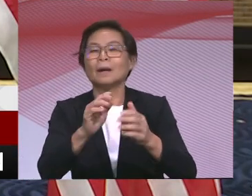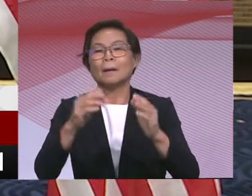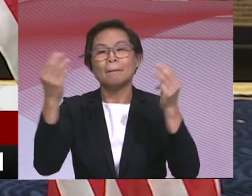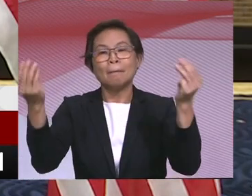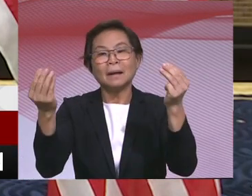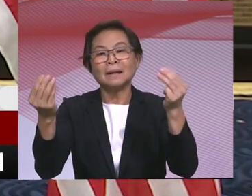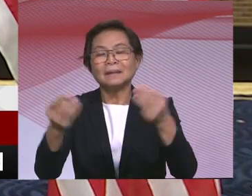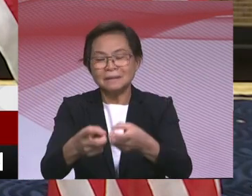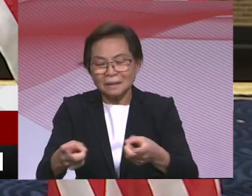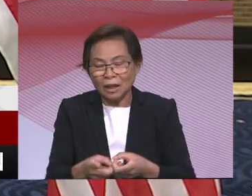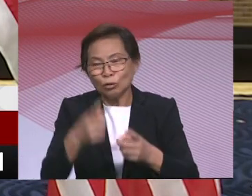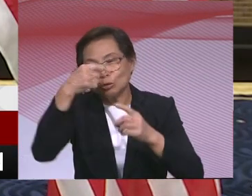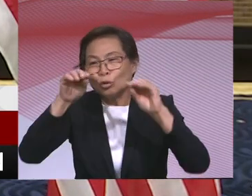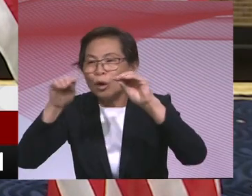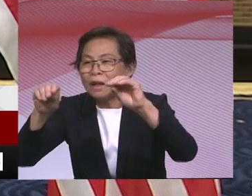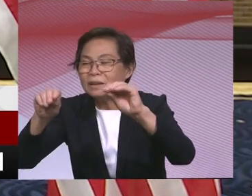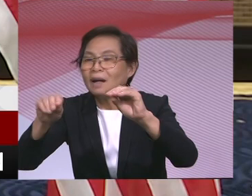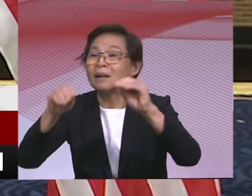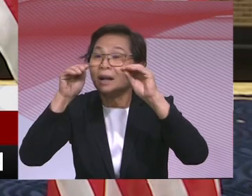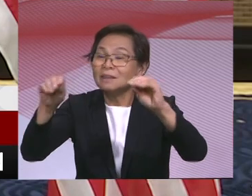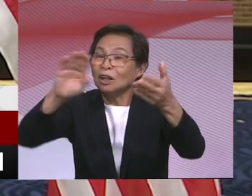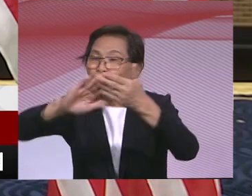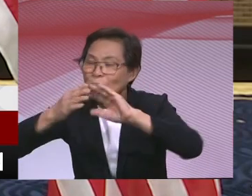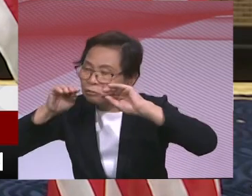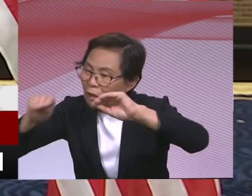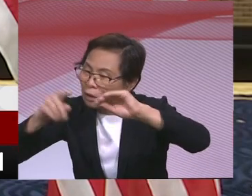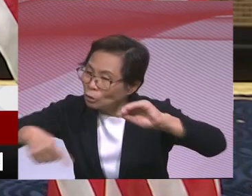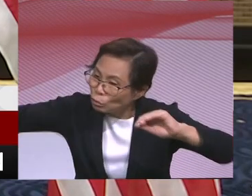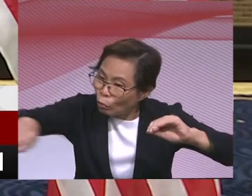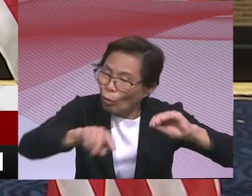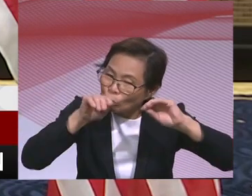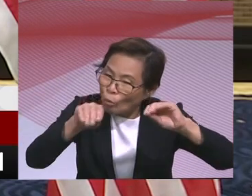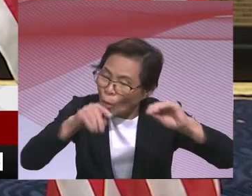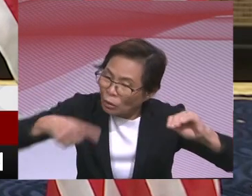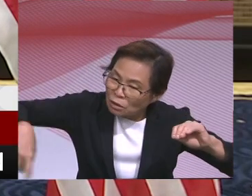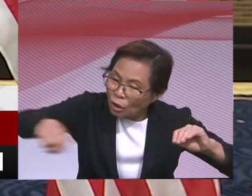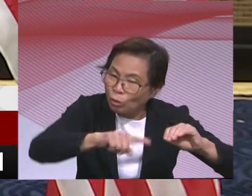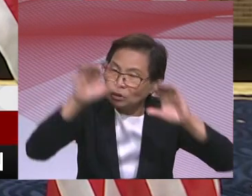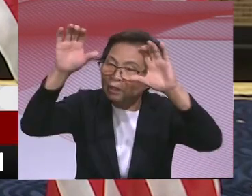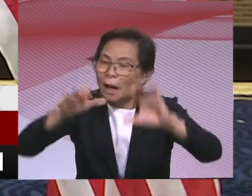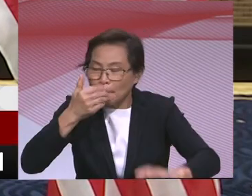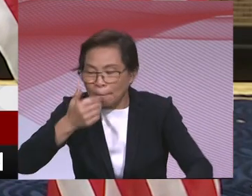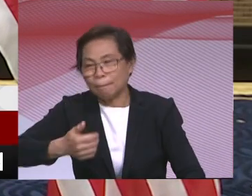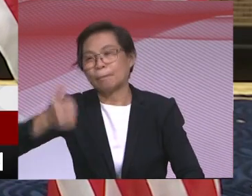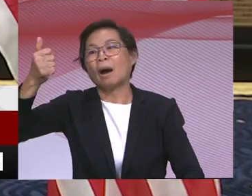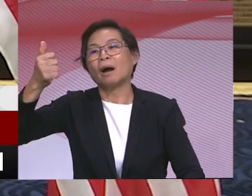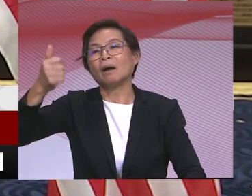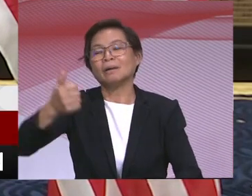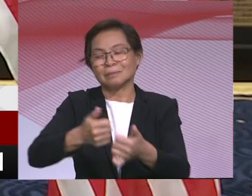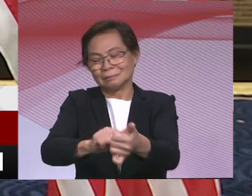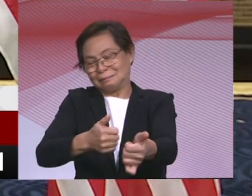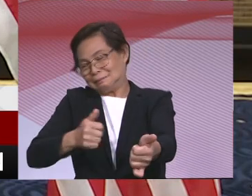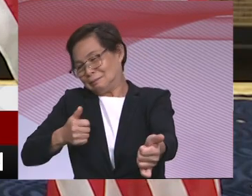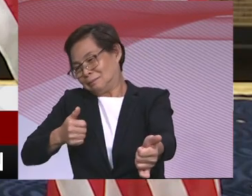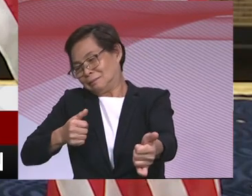Daerah untuk mendidih warga community Anda supaya mereka juga tahu bagaimana cara terbaik untuk mencegah